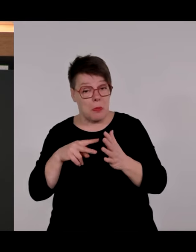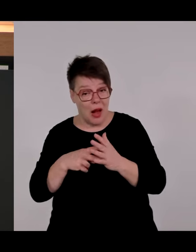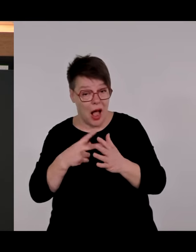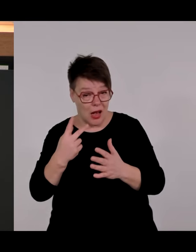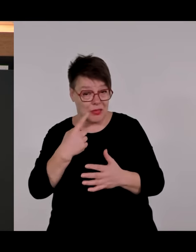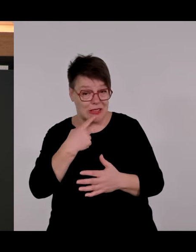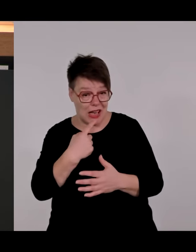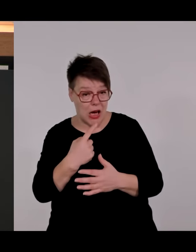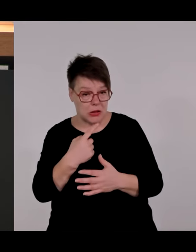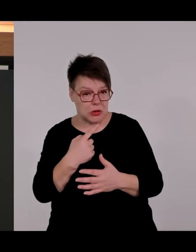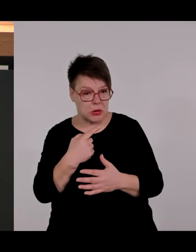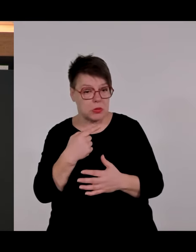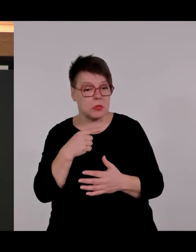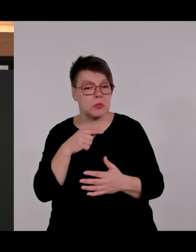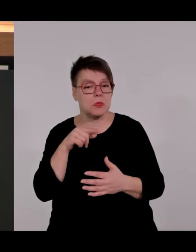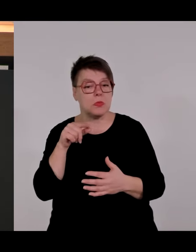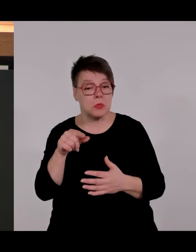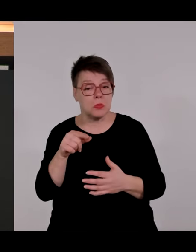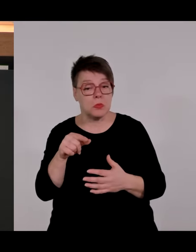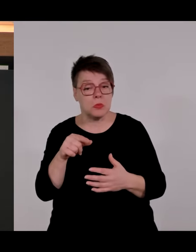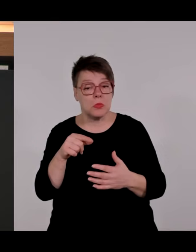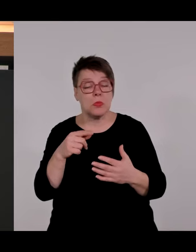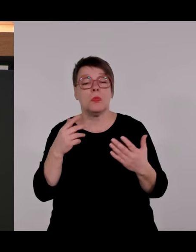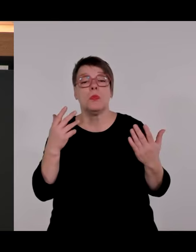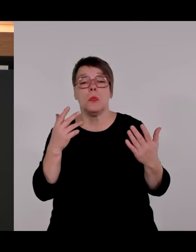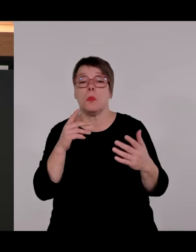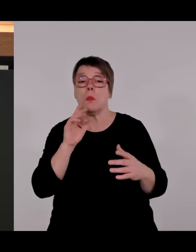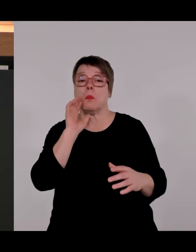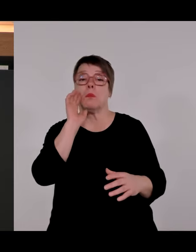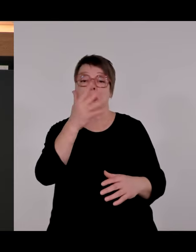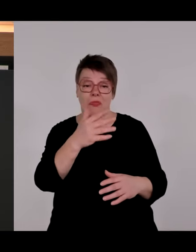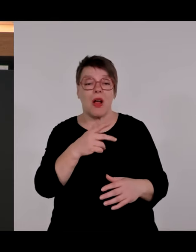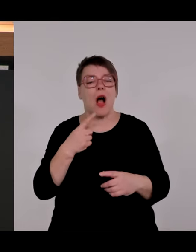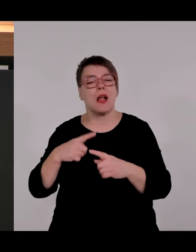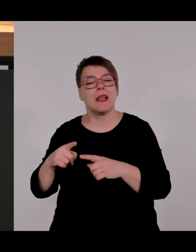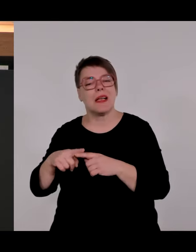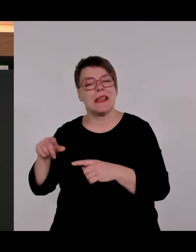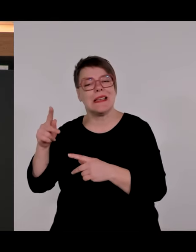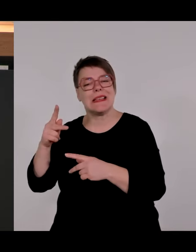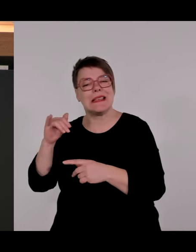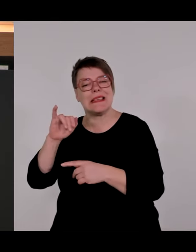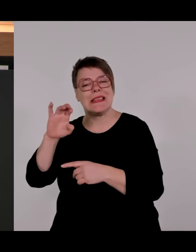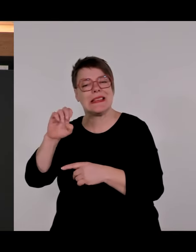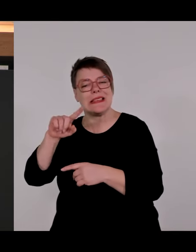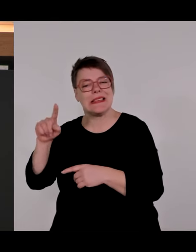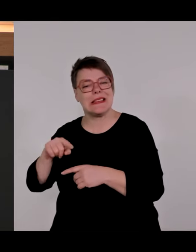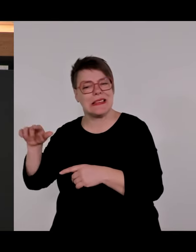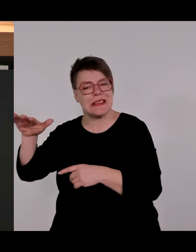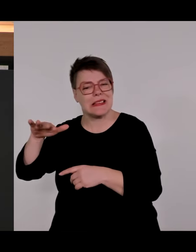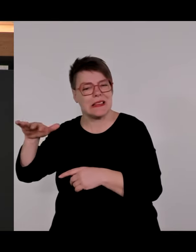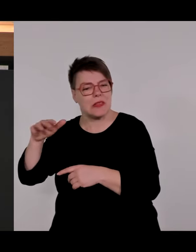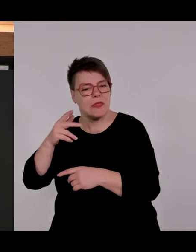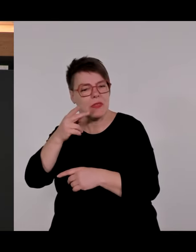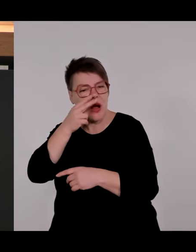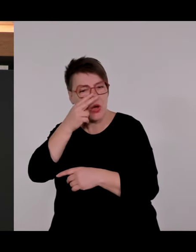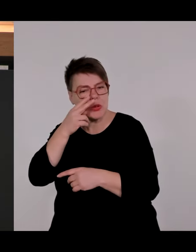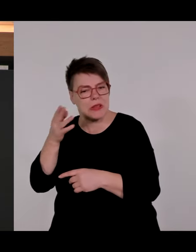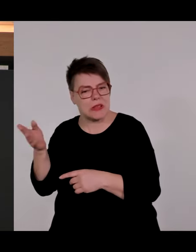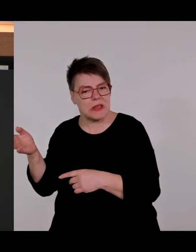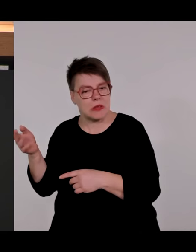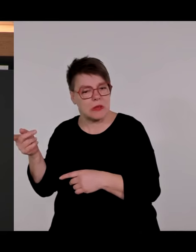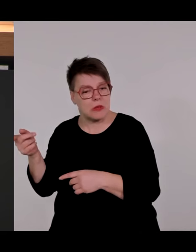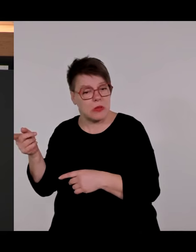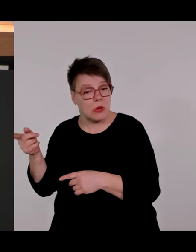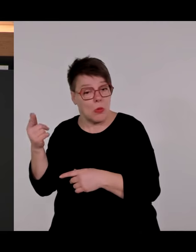oder am Mauerpark, Hasenheide, Leopoldplatz, name it. Die soziale Verelendung breitet sich nämlich immer